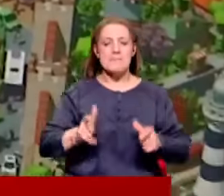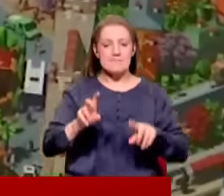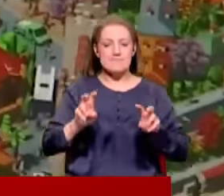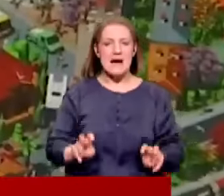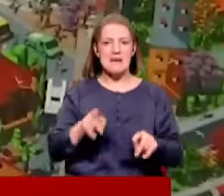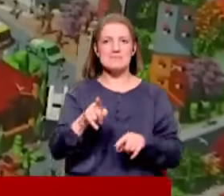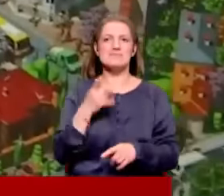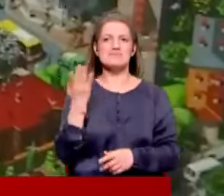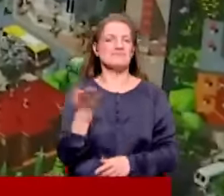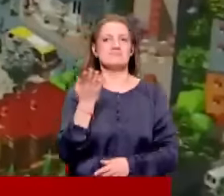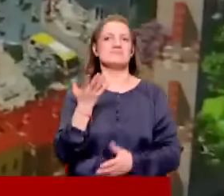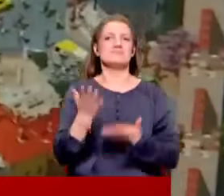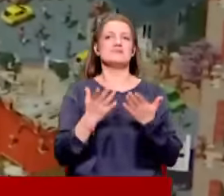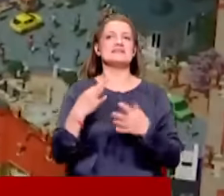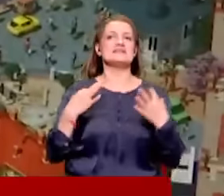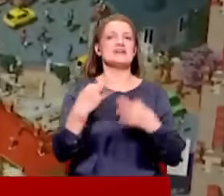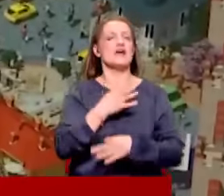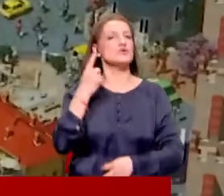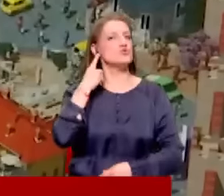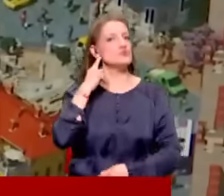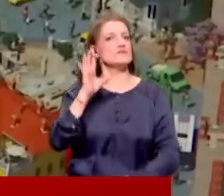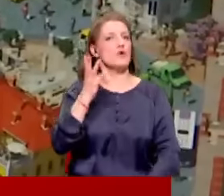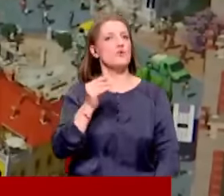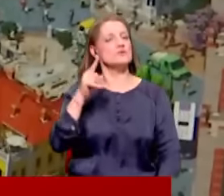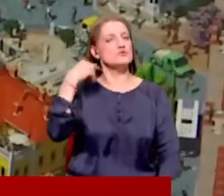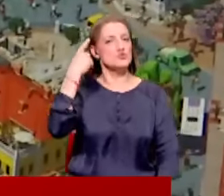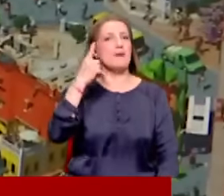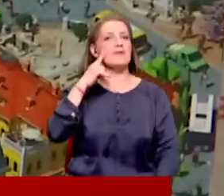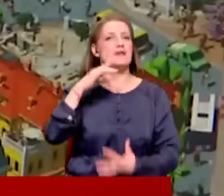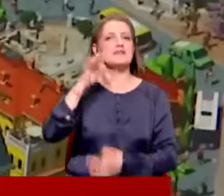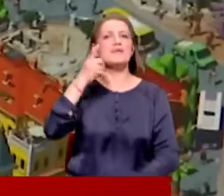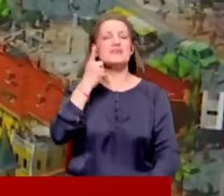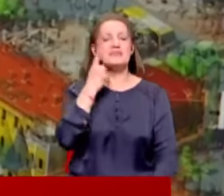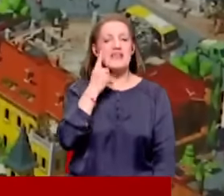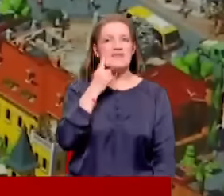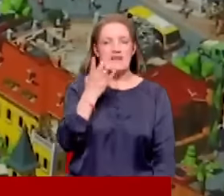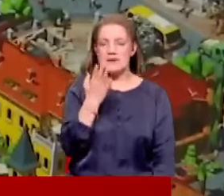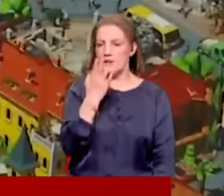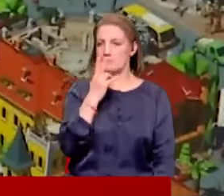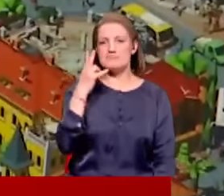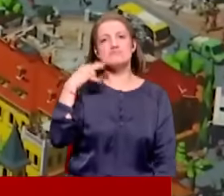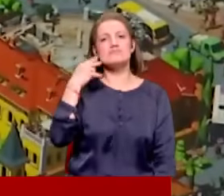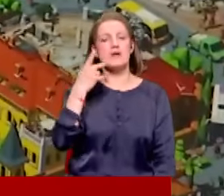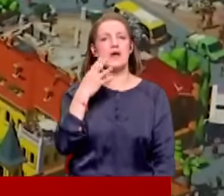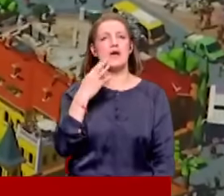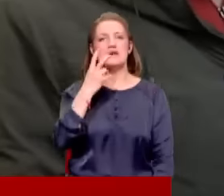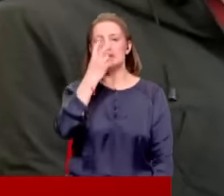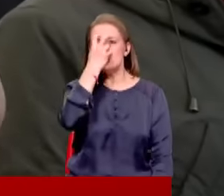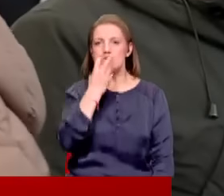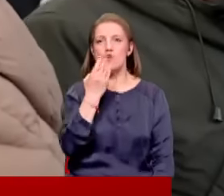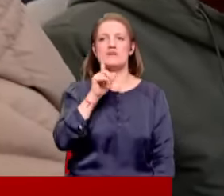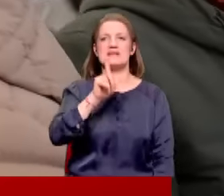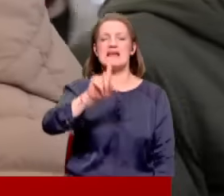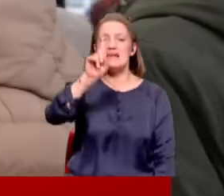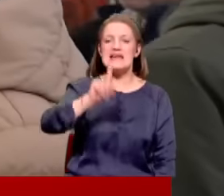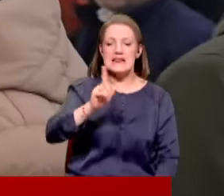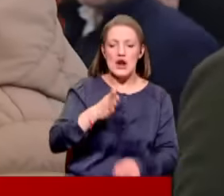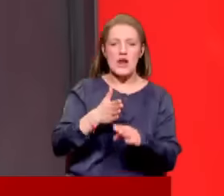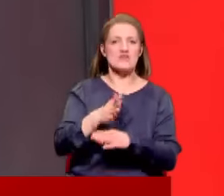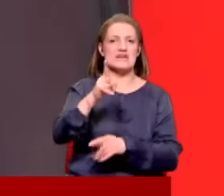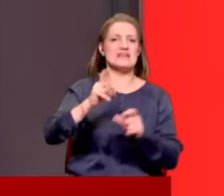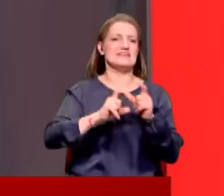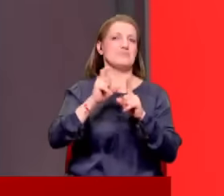zaten makamdan kaynaklı saygı duyulması gerektiğini düşünen bir insanım. Devlet adabına da özen gösterilmesi gerektiğini düşünüyorum. İlkleri